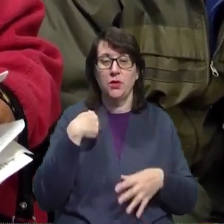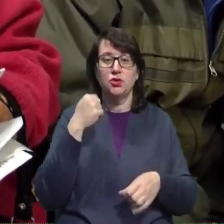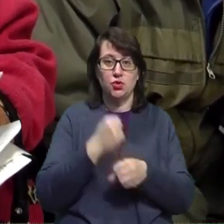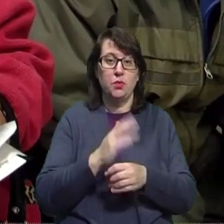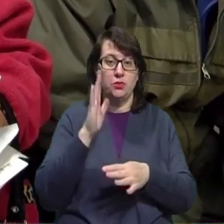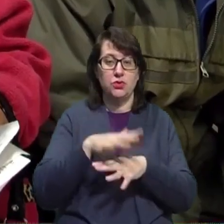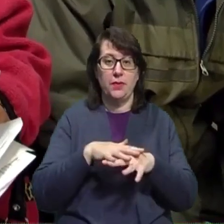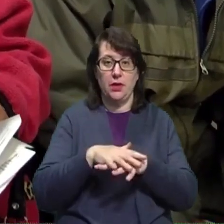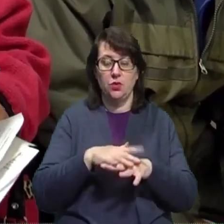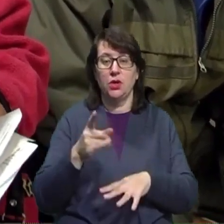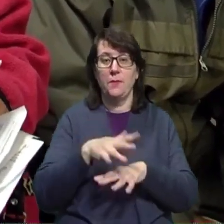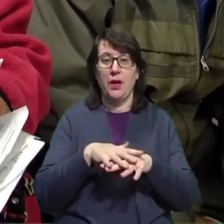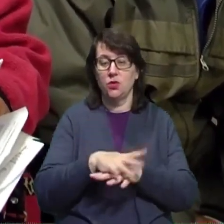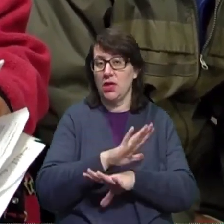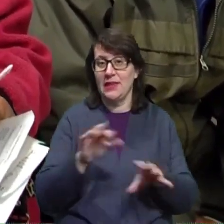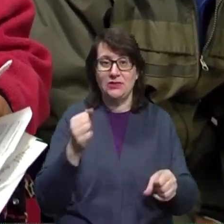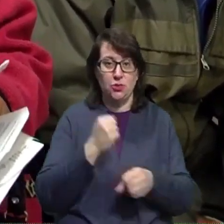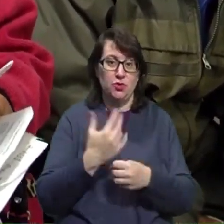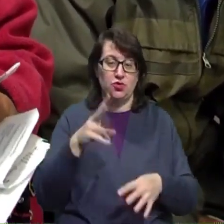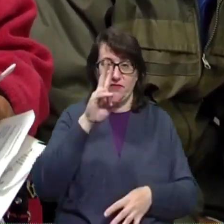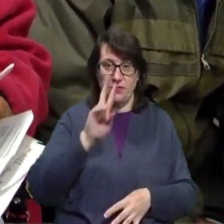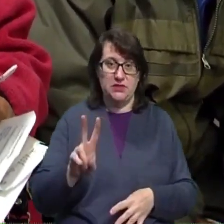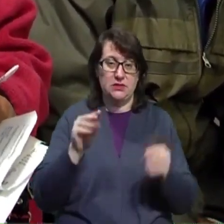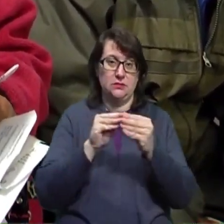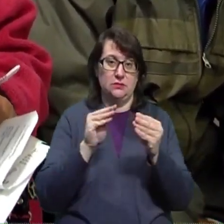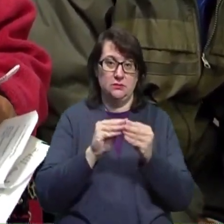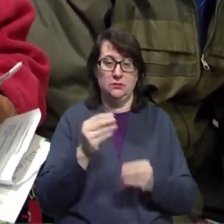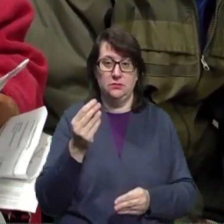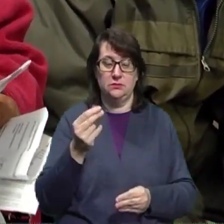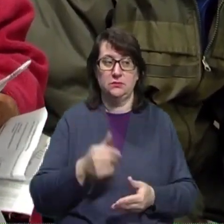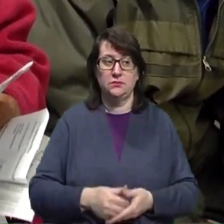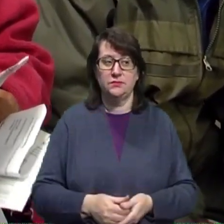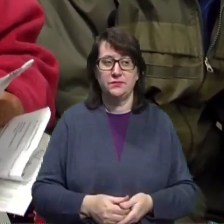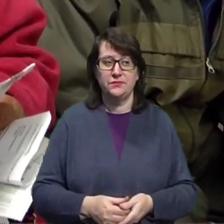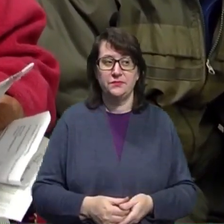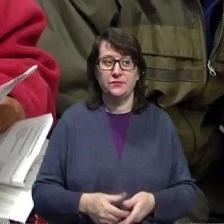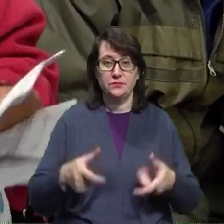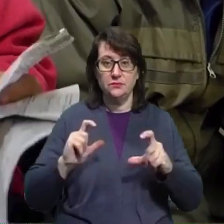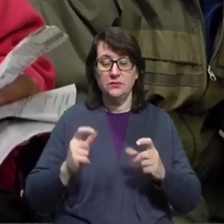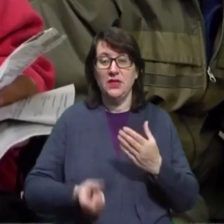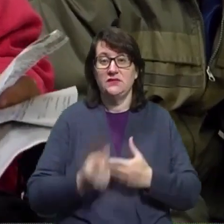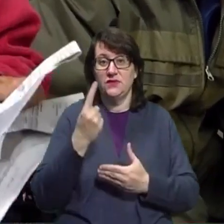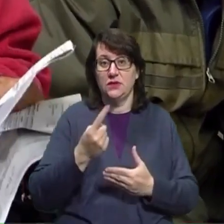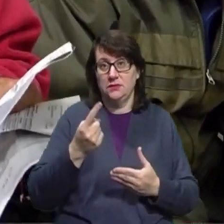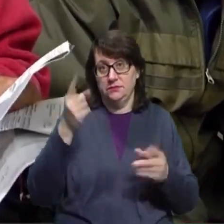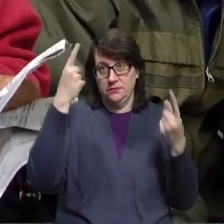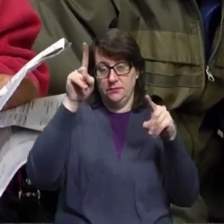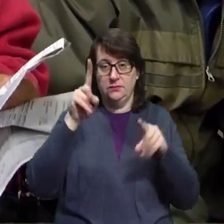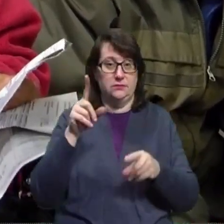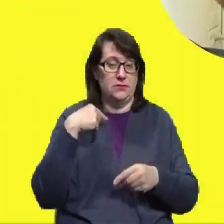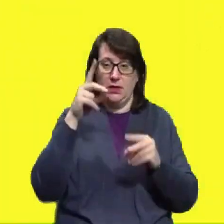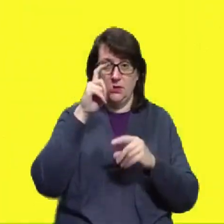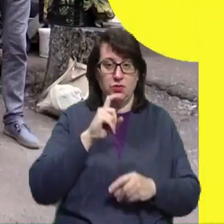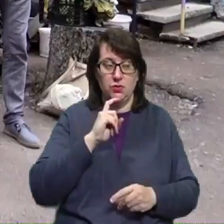перерахунок. Перерахунка не зробила вже 2 місяці, одна й та сама сума приходить. Звідки? З потолка беруть чи звідки? Я не